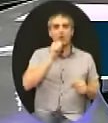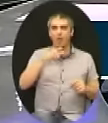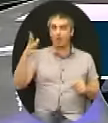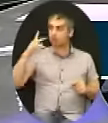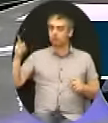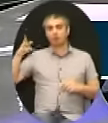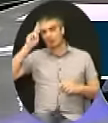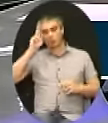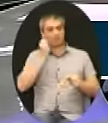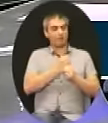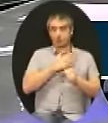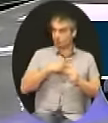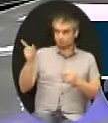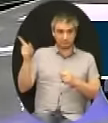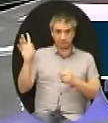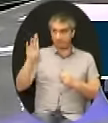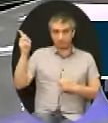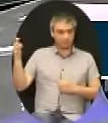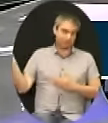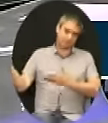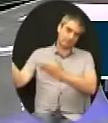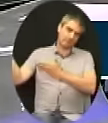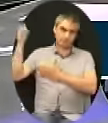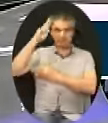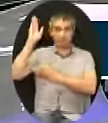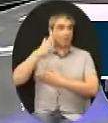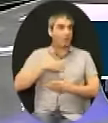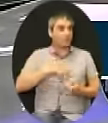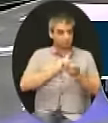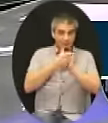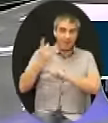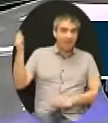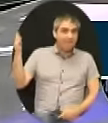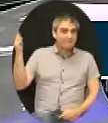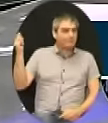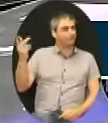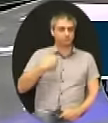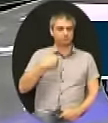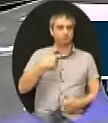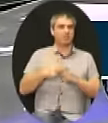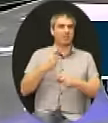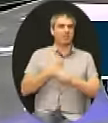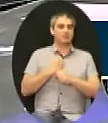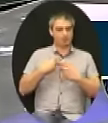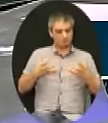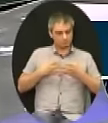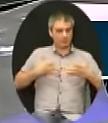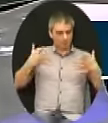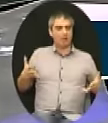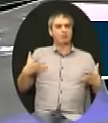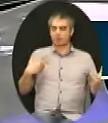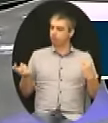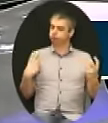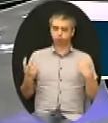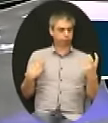אתם רוצים להחליף את נתניהו, לכו לליכוד. אתם רוצים להחליף את נתניהו, בואו לעבודה. נהיה מחנה גדול,